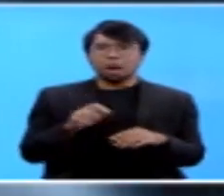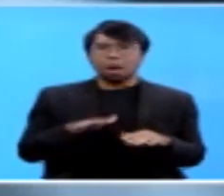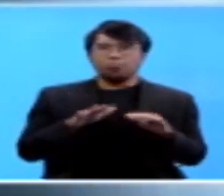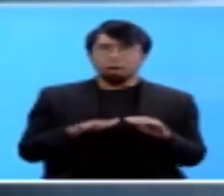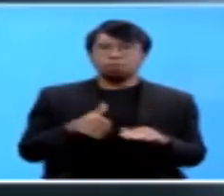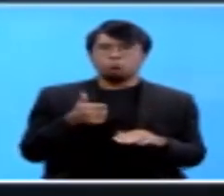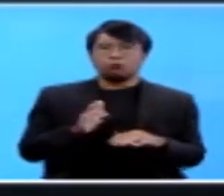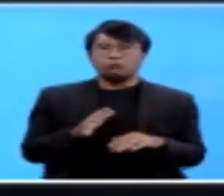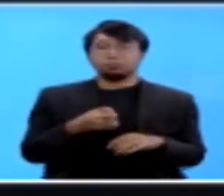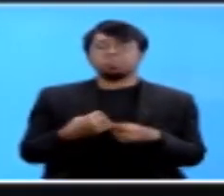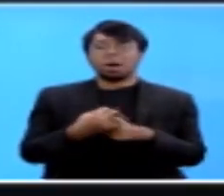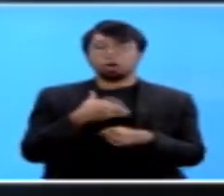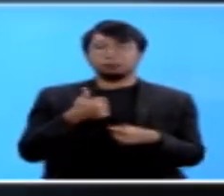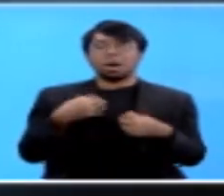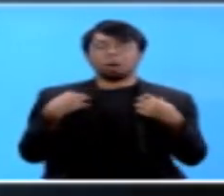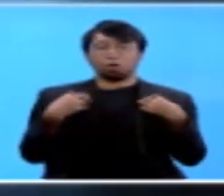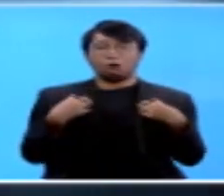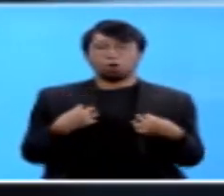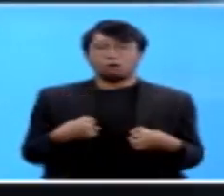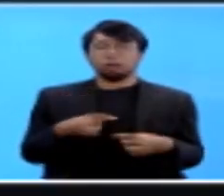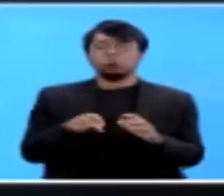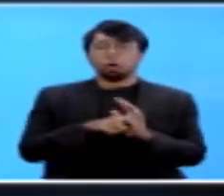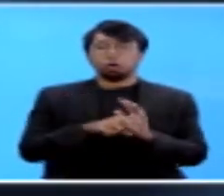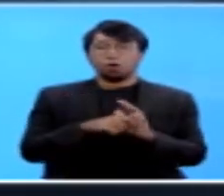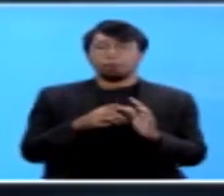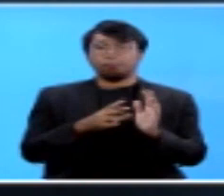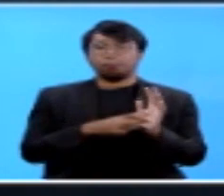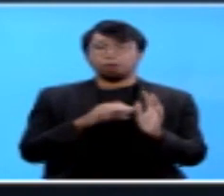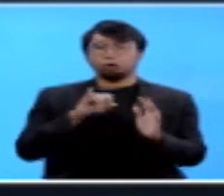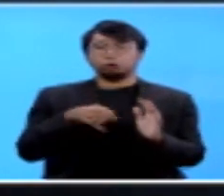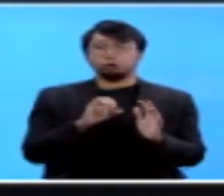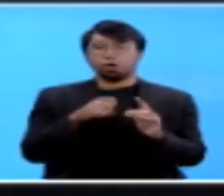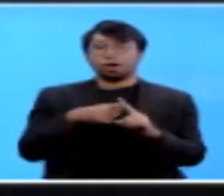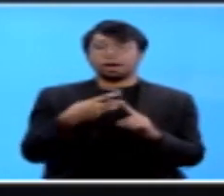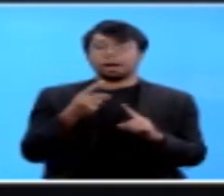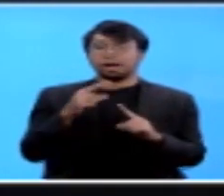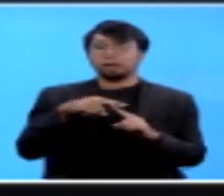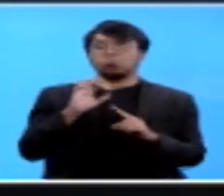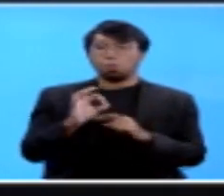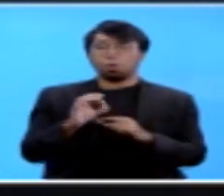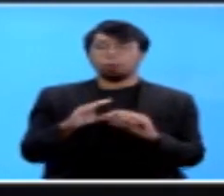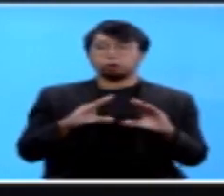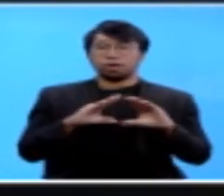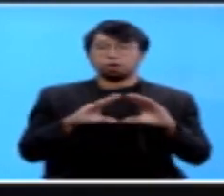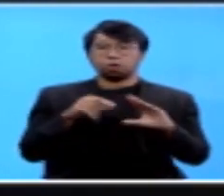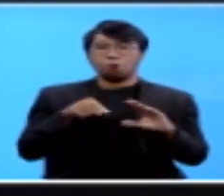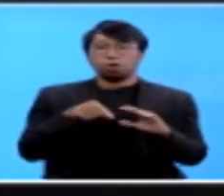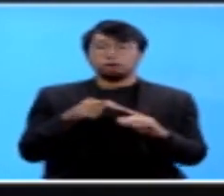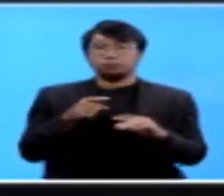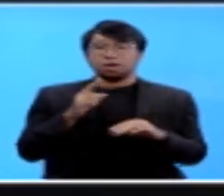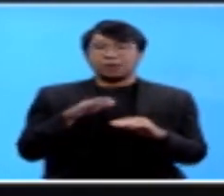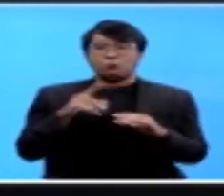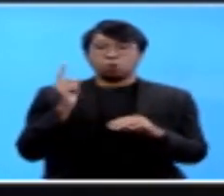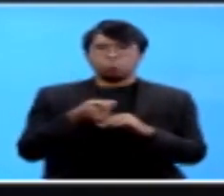menimbulkan sebenarnya luka. Di Mojokerto itu kan ada juga anak disuruh sit up sampai kemudian dia lumpuh, mengalami kelumpuhan. Jadi sebenarnya di